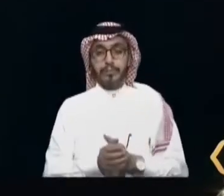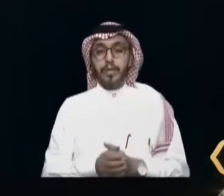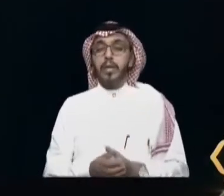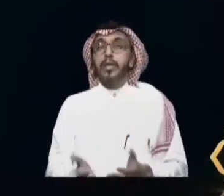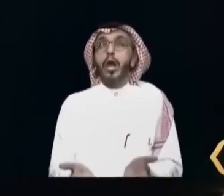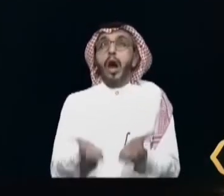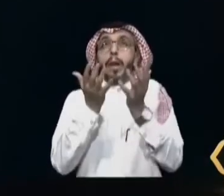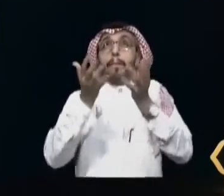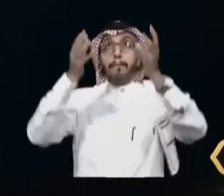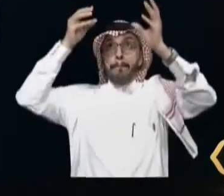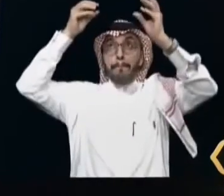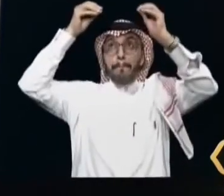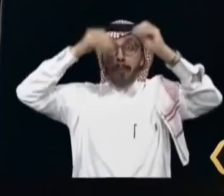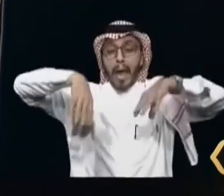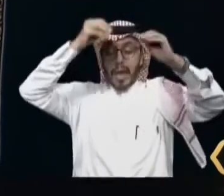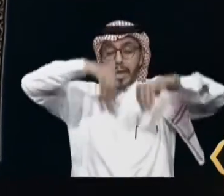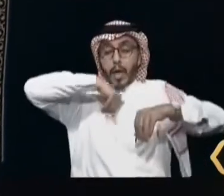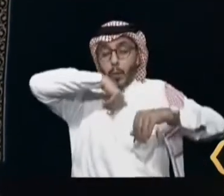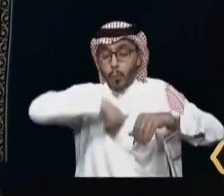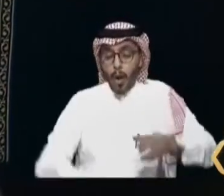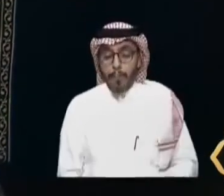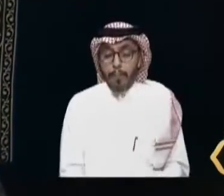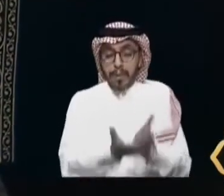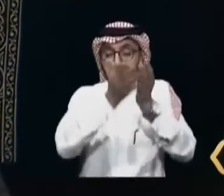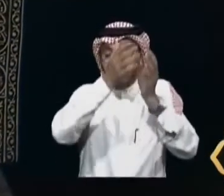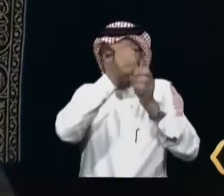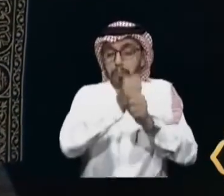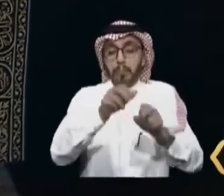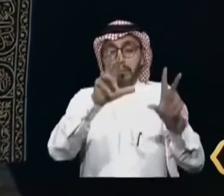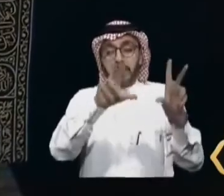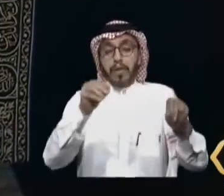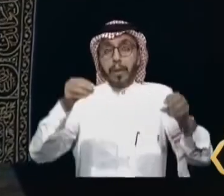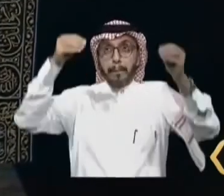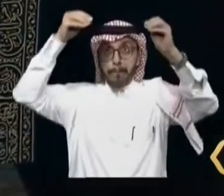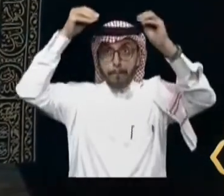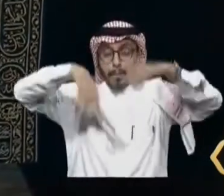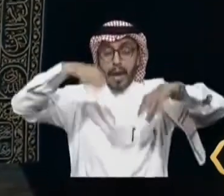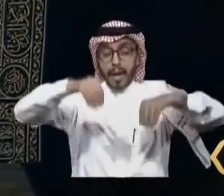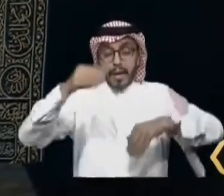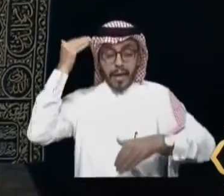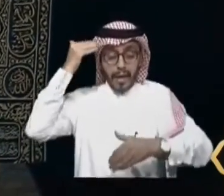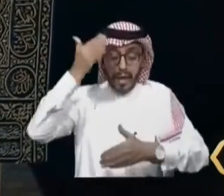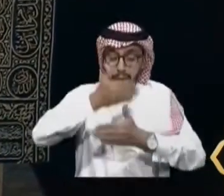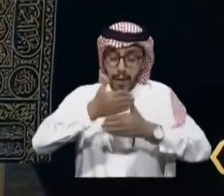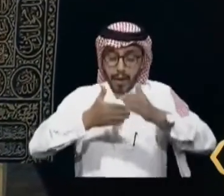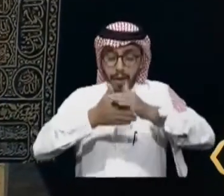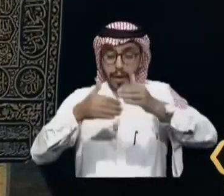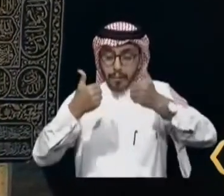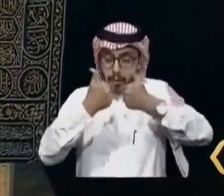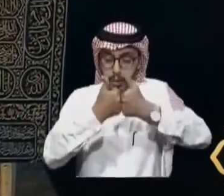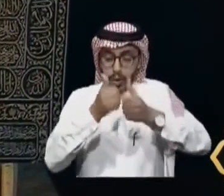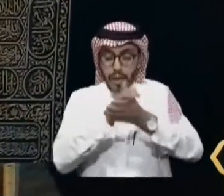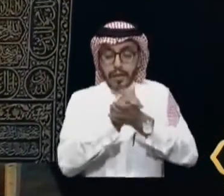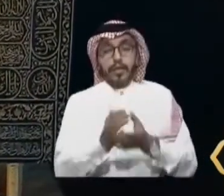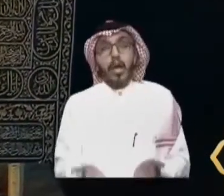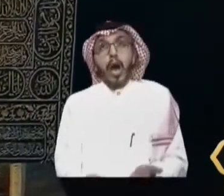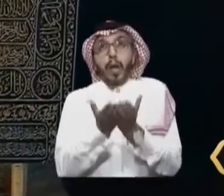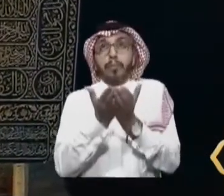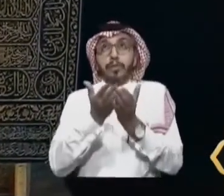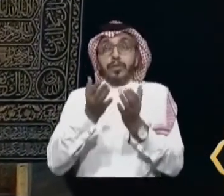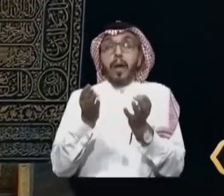اللهم بارك على محمد وعلى آل محمد كما باركت على إبراهيم وعلى آل إبراهيم إنك